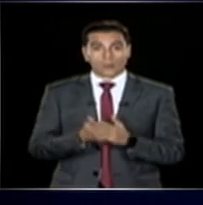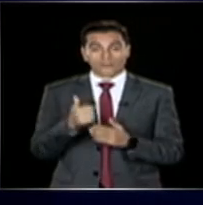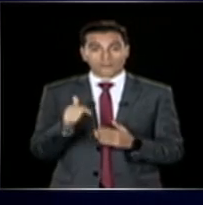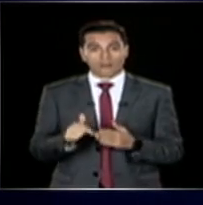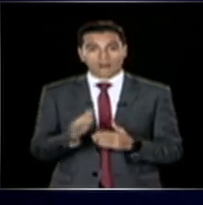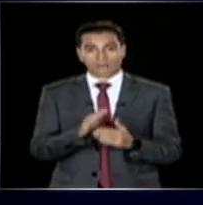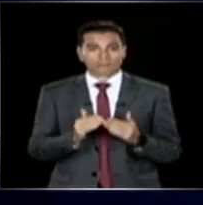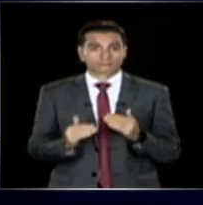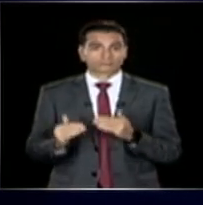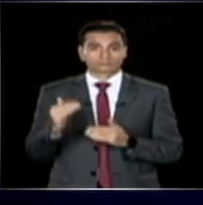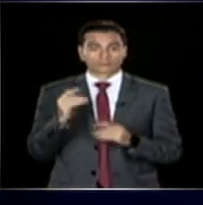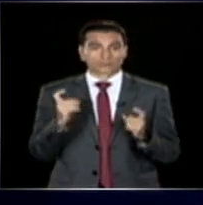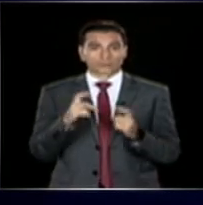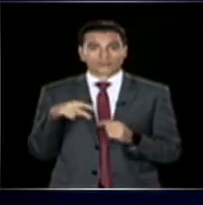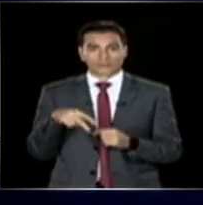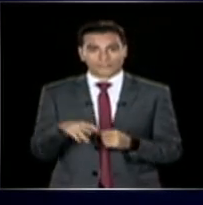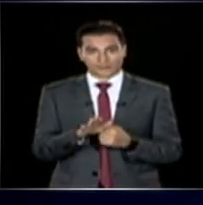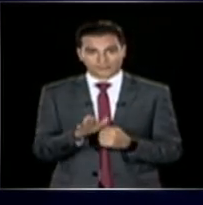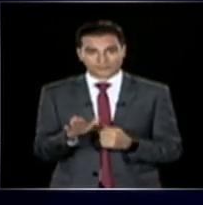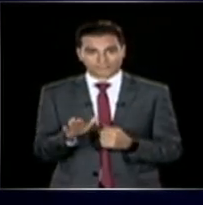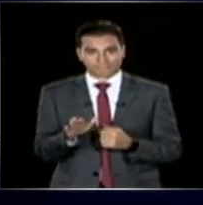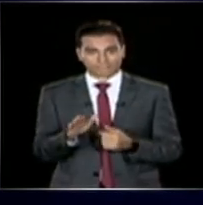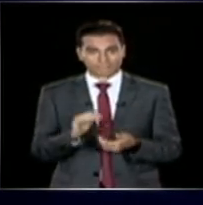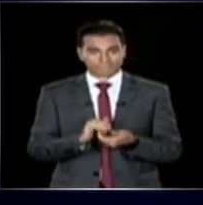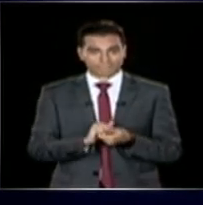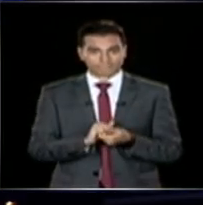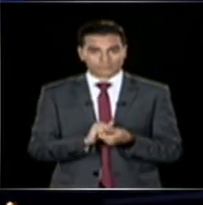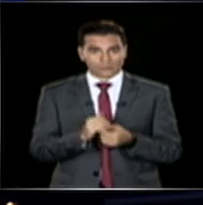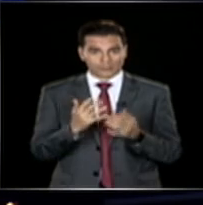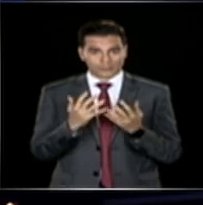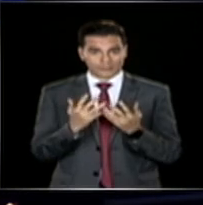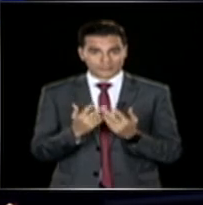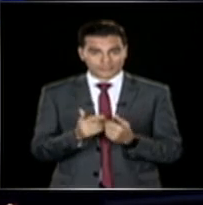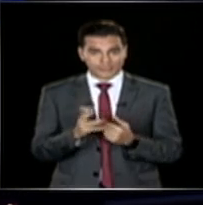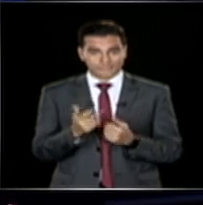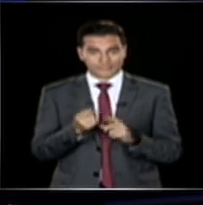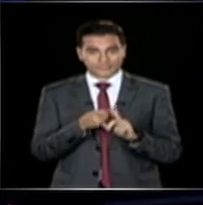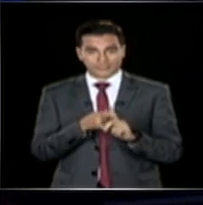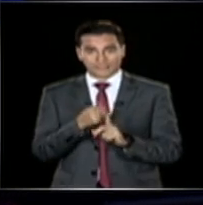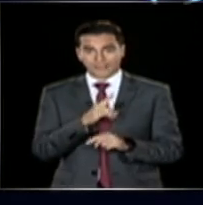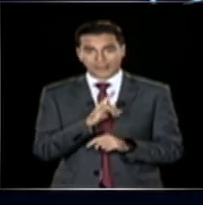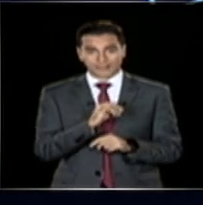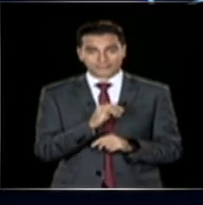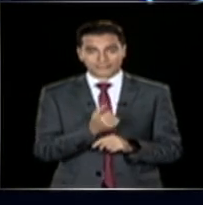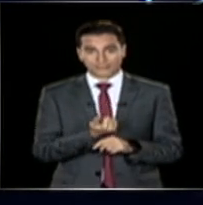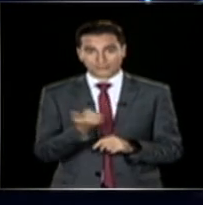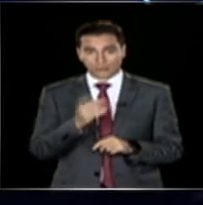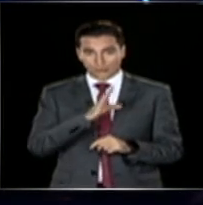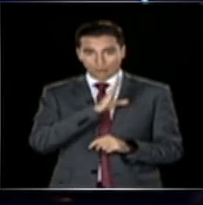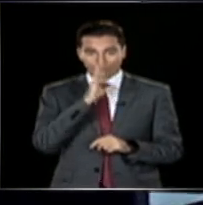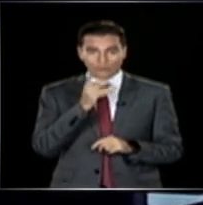النهاردة هيوصل لدور الثمانية. والنتيجة السهم 50 نقطة،